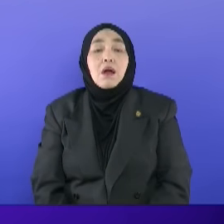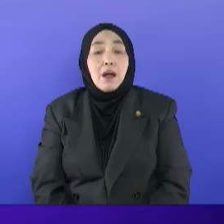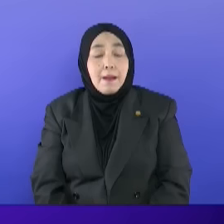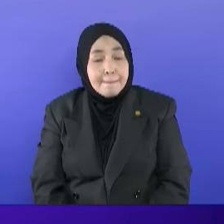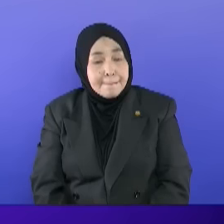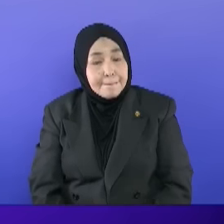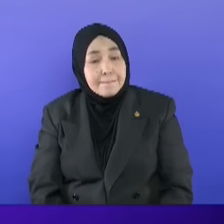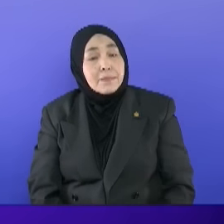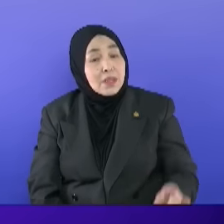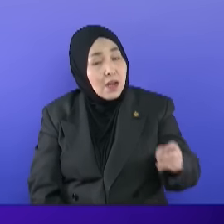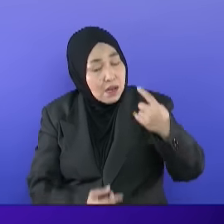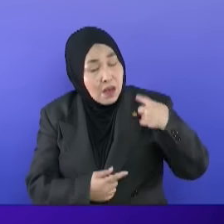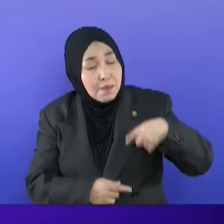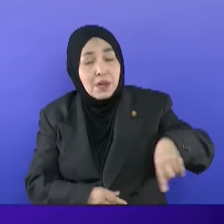yatlunahu